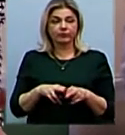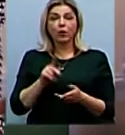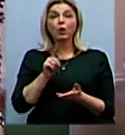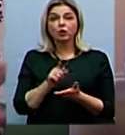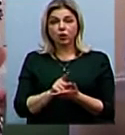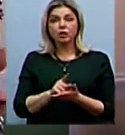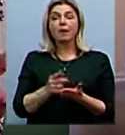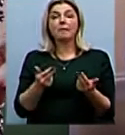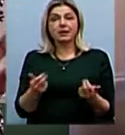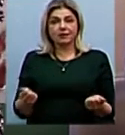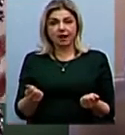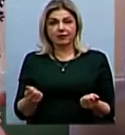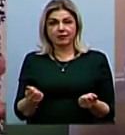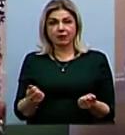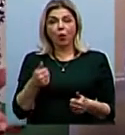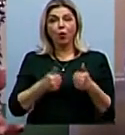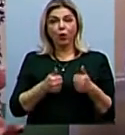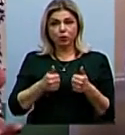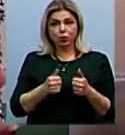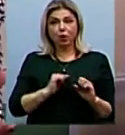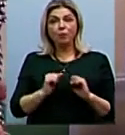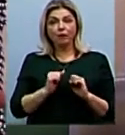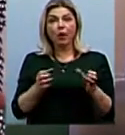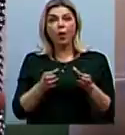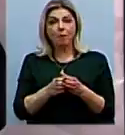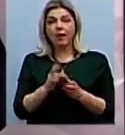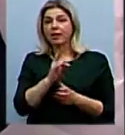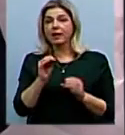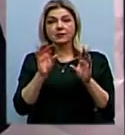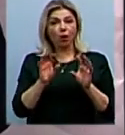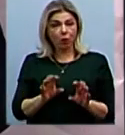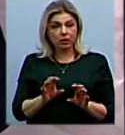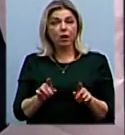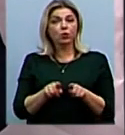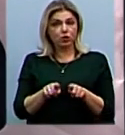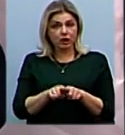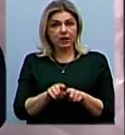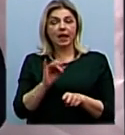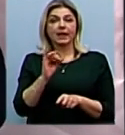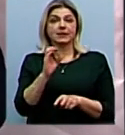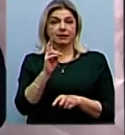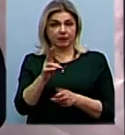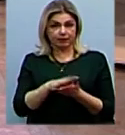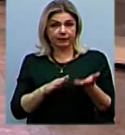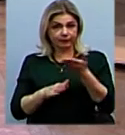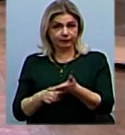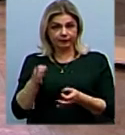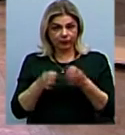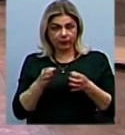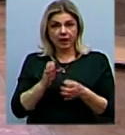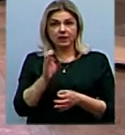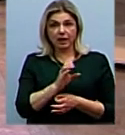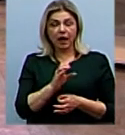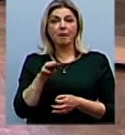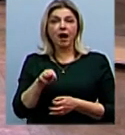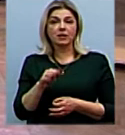были признать конкурс управляющих компаний незаконным, то же самое и иск Сергея Михайловича